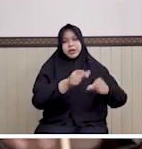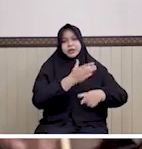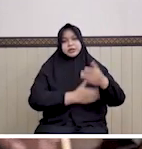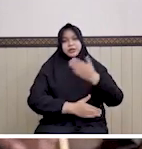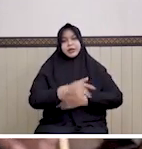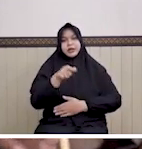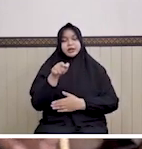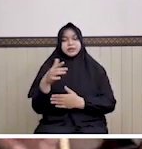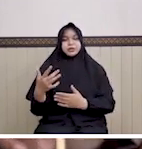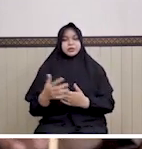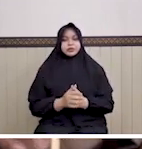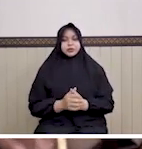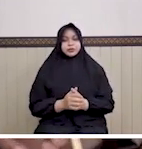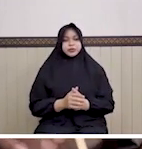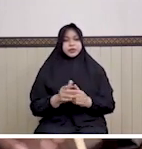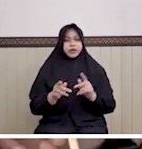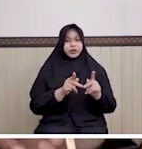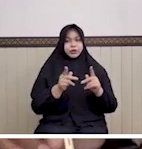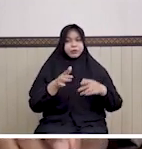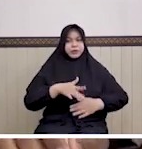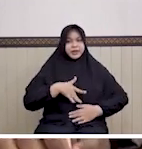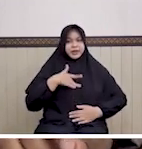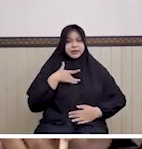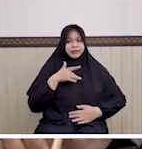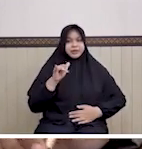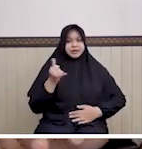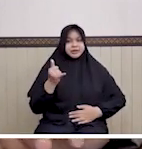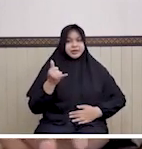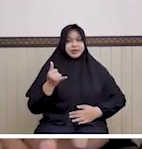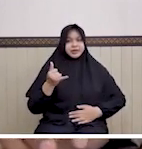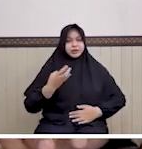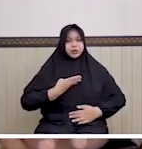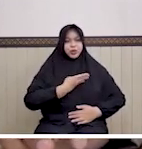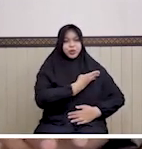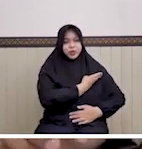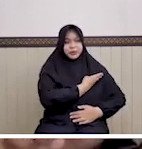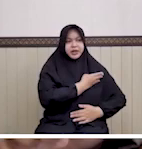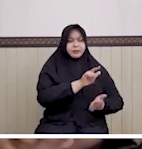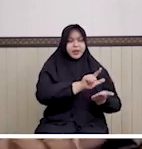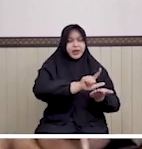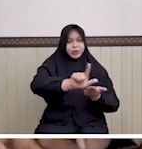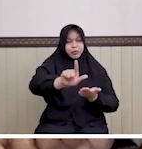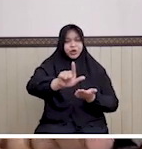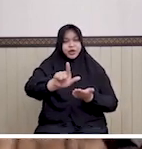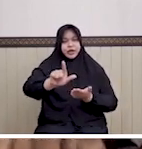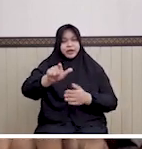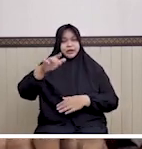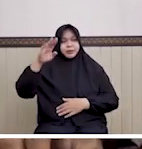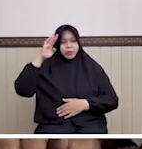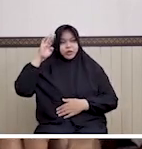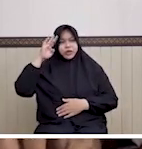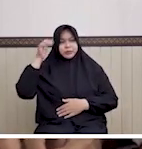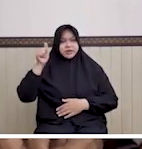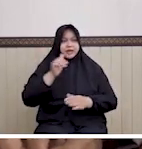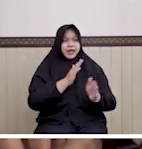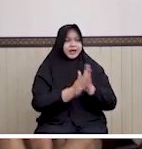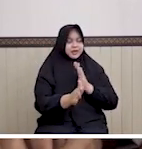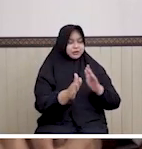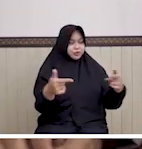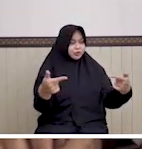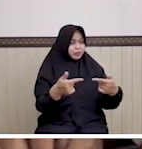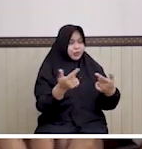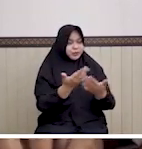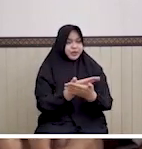disabilitas itu ketika merasa menjadi korban melaporkan ke pihak kepolisian itu bisa langsung ke